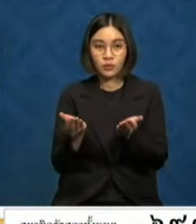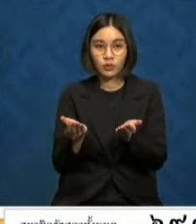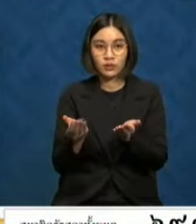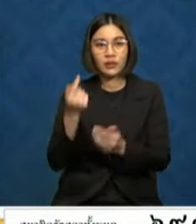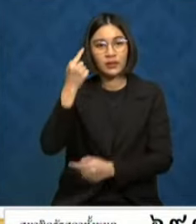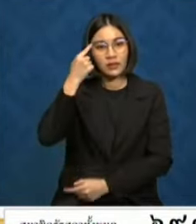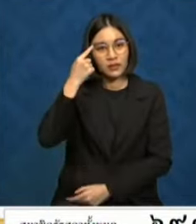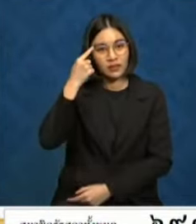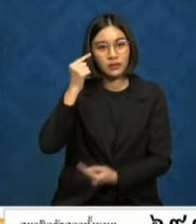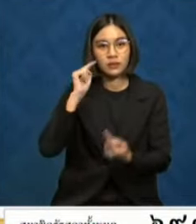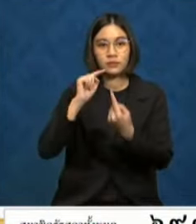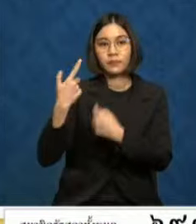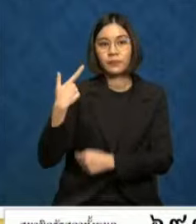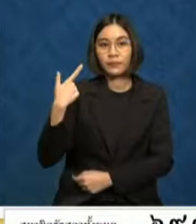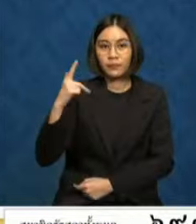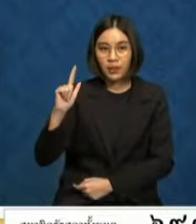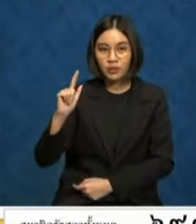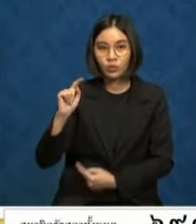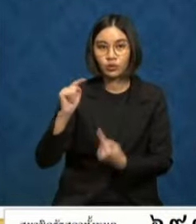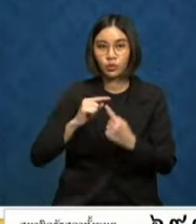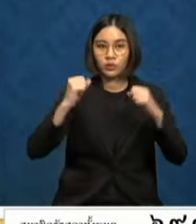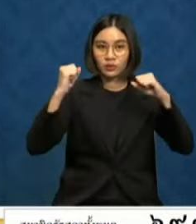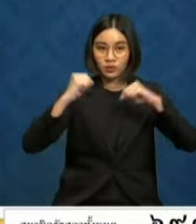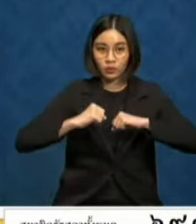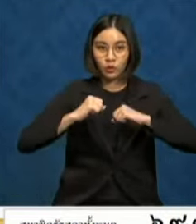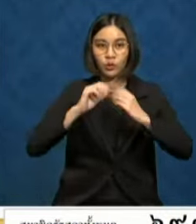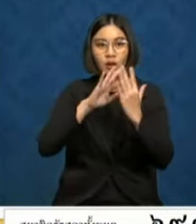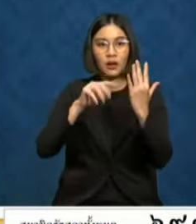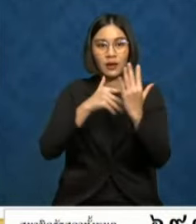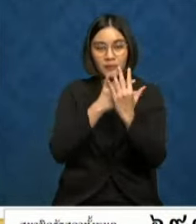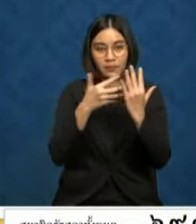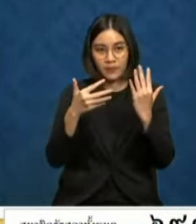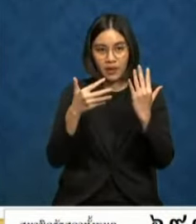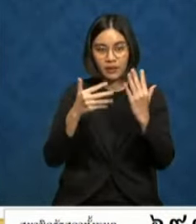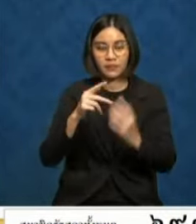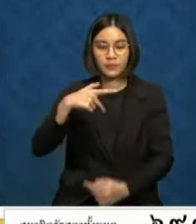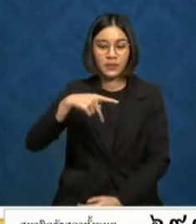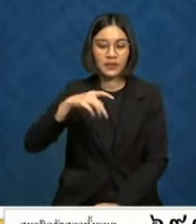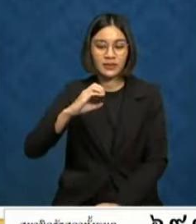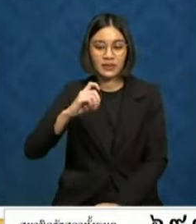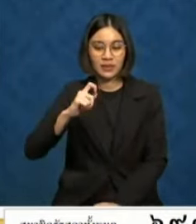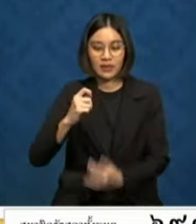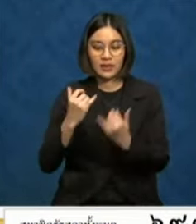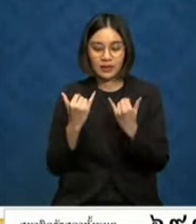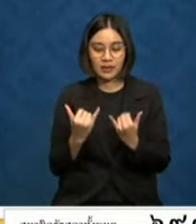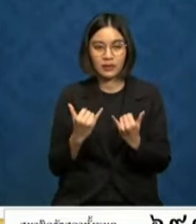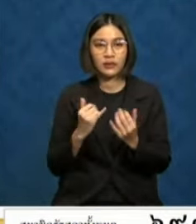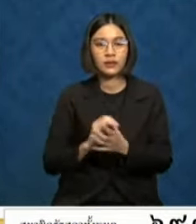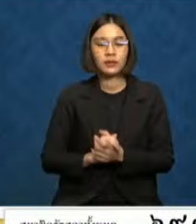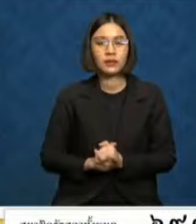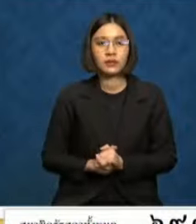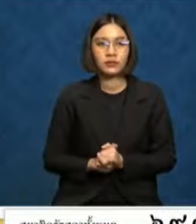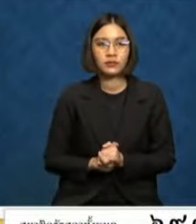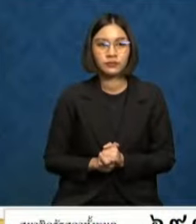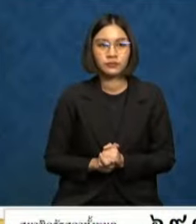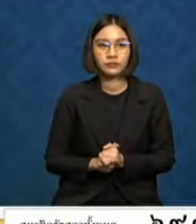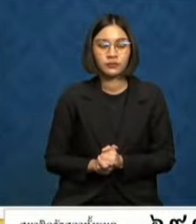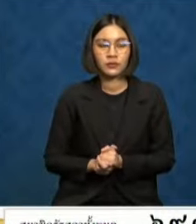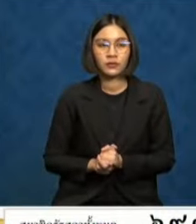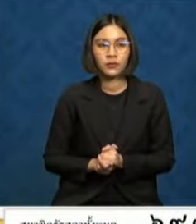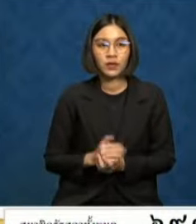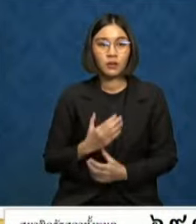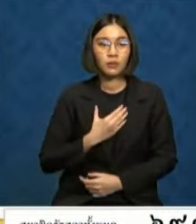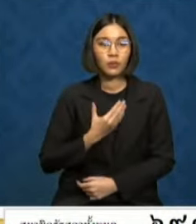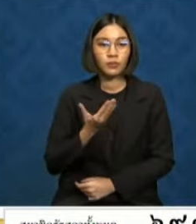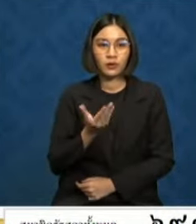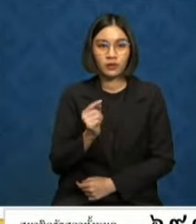เห็นประโยชน์ของความตกลงกรอบความตกลง PCA ครั้งนี้ผม